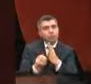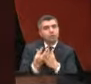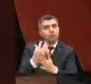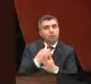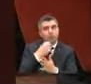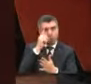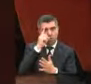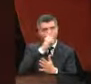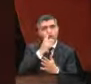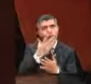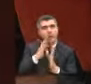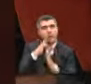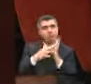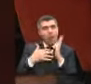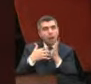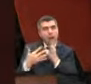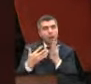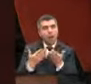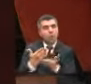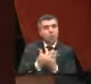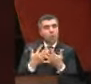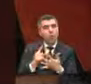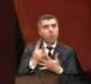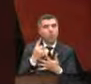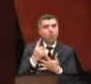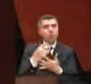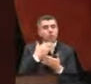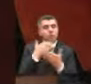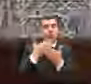عليه ديال منظومه صحيه واحده. شكرا. شكرا.